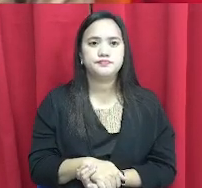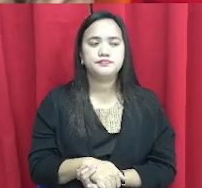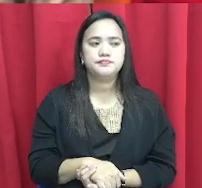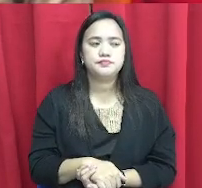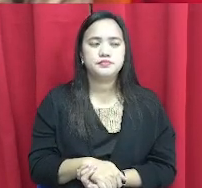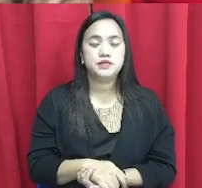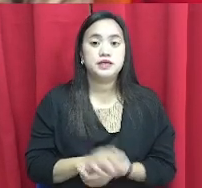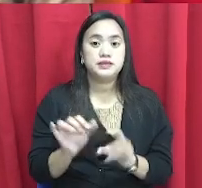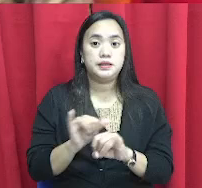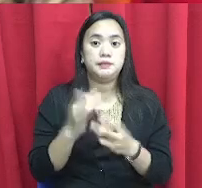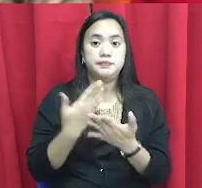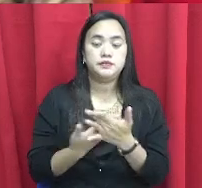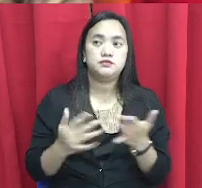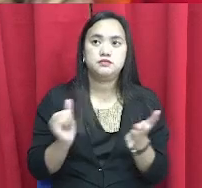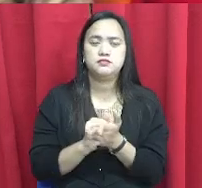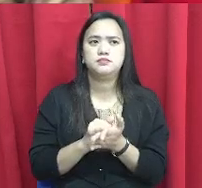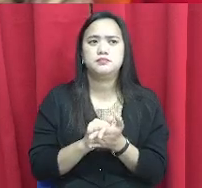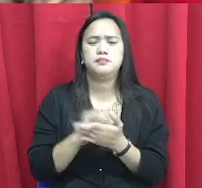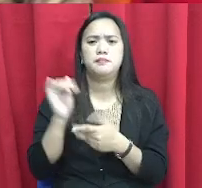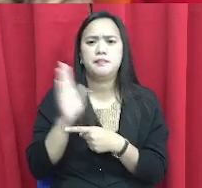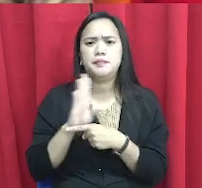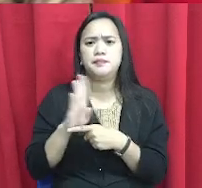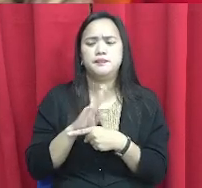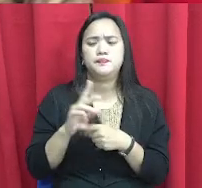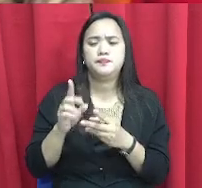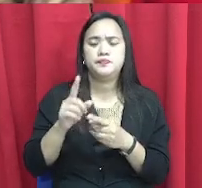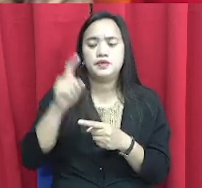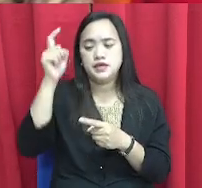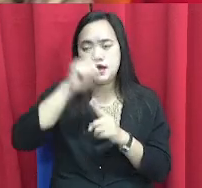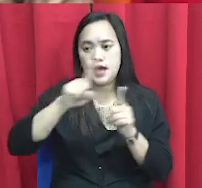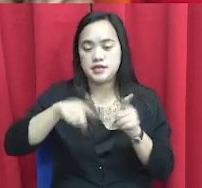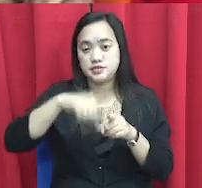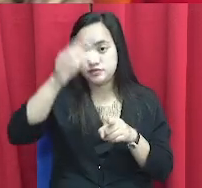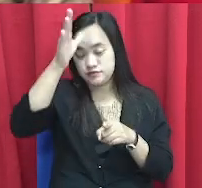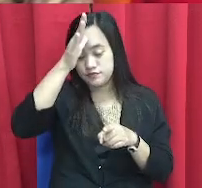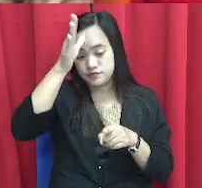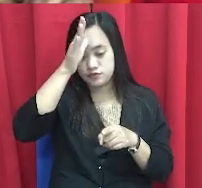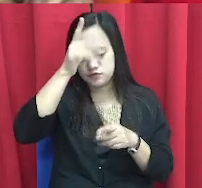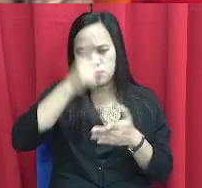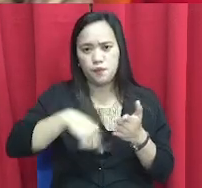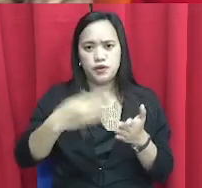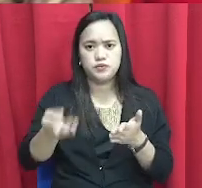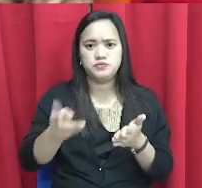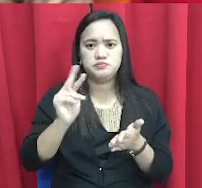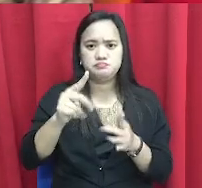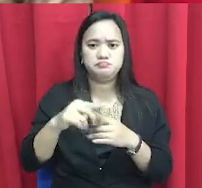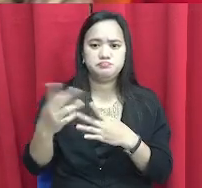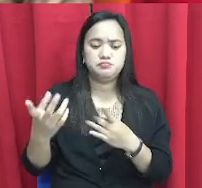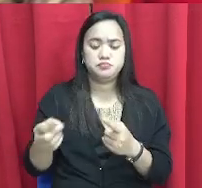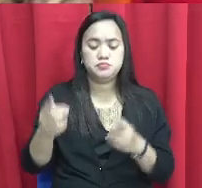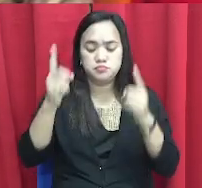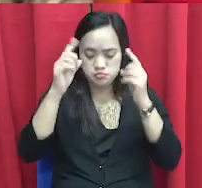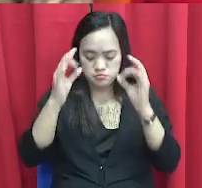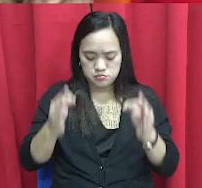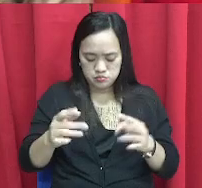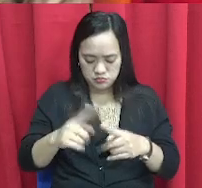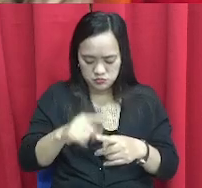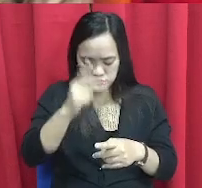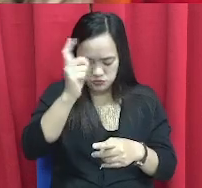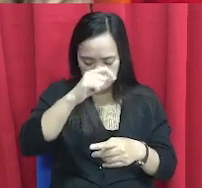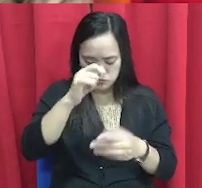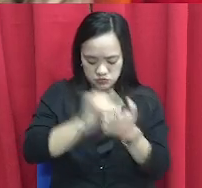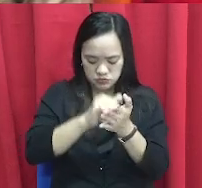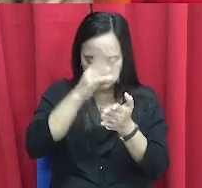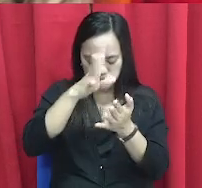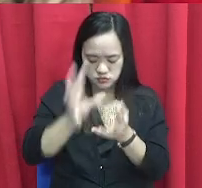wisdom na binigayan ng Diyos sa ating mahal na Pastor bilang isang tatay Anong ginawa mong decisyon sa wisdom na binigay ng